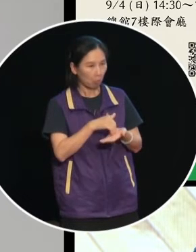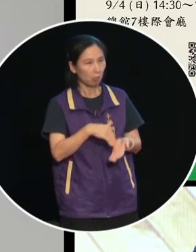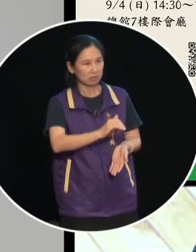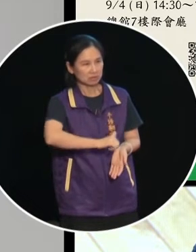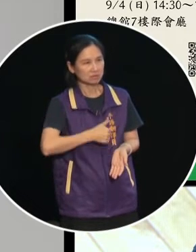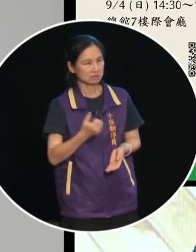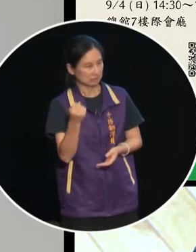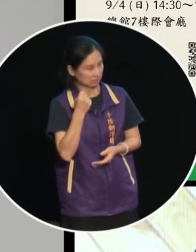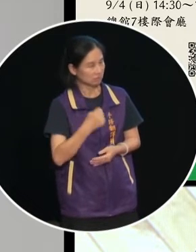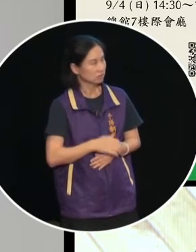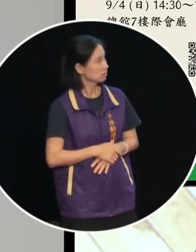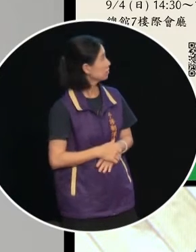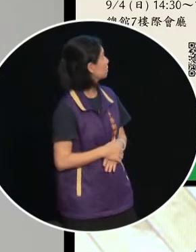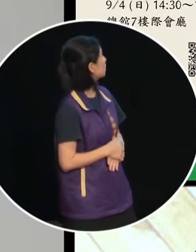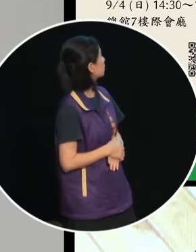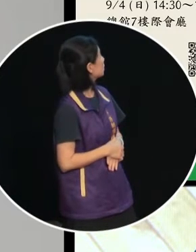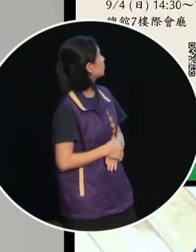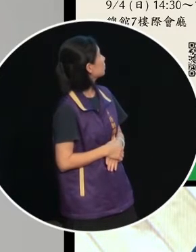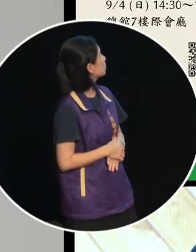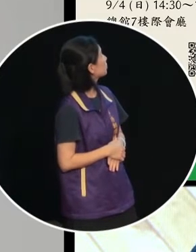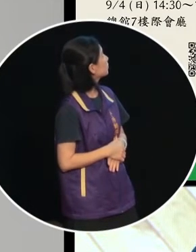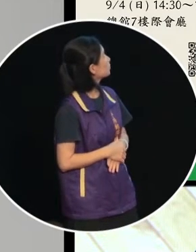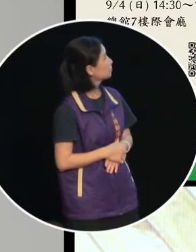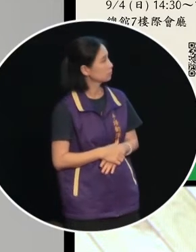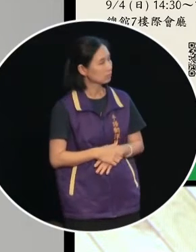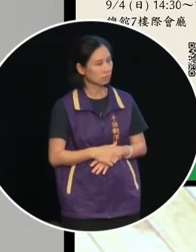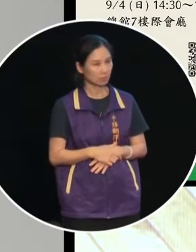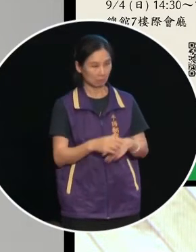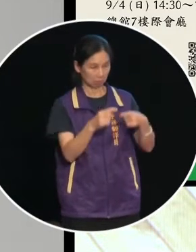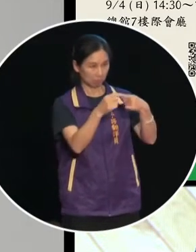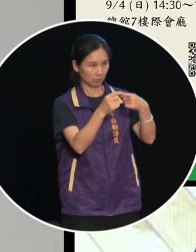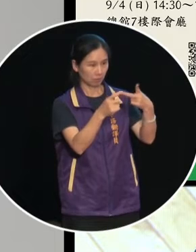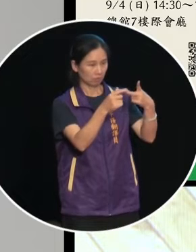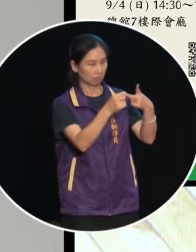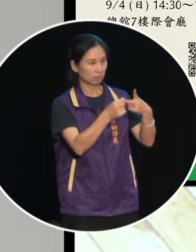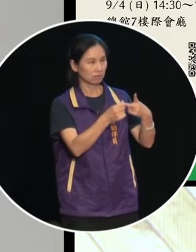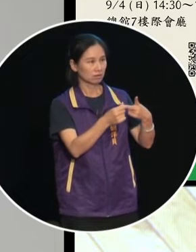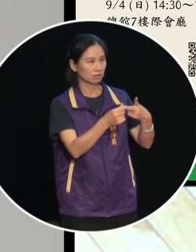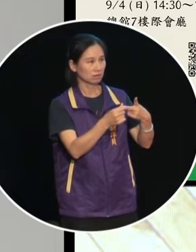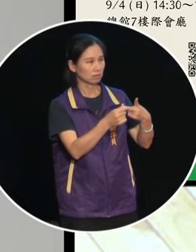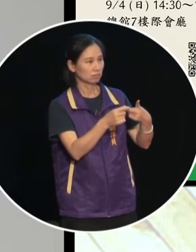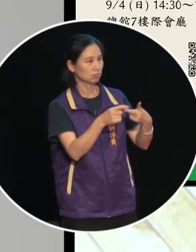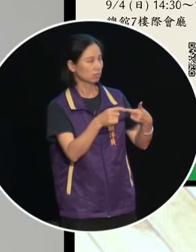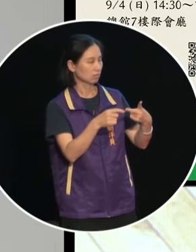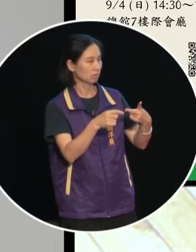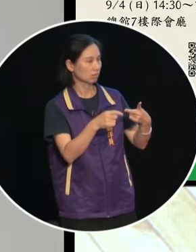各位对想要了解吧。那第一个、第二个，我不用讲很多，